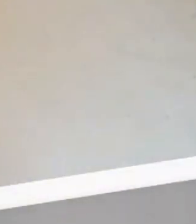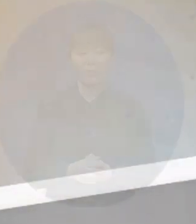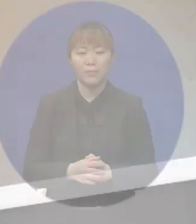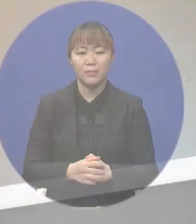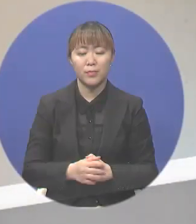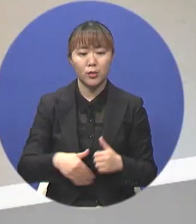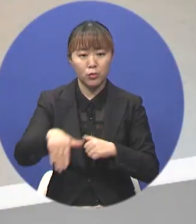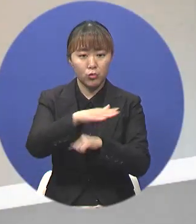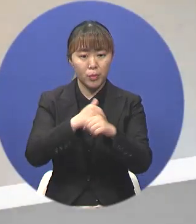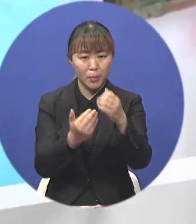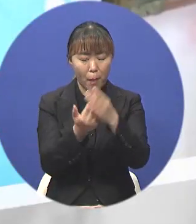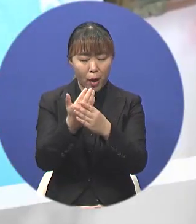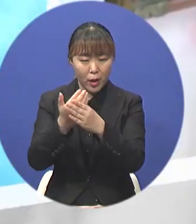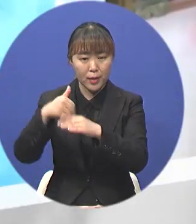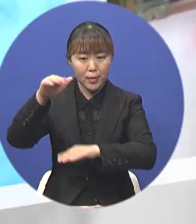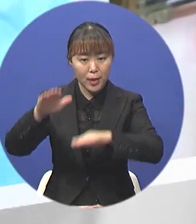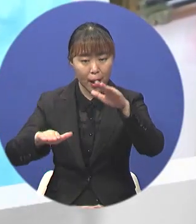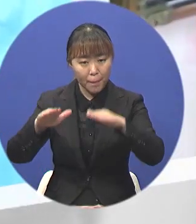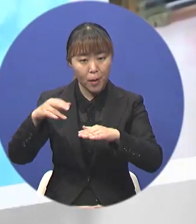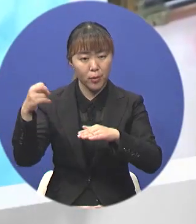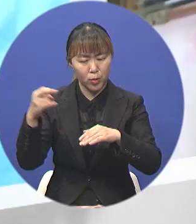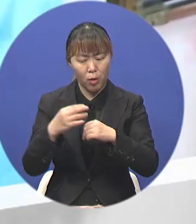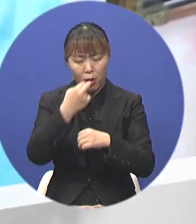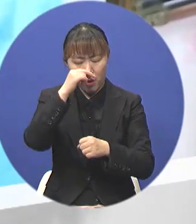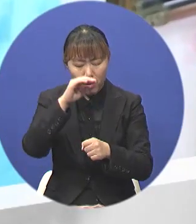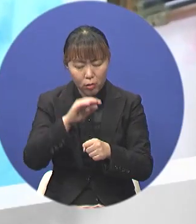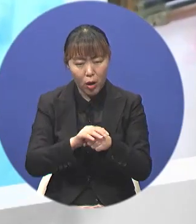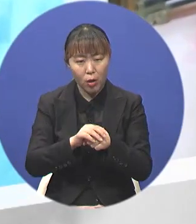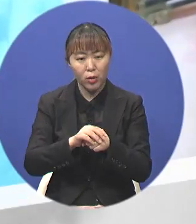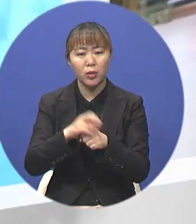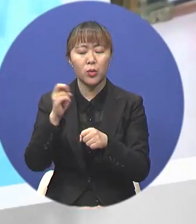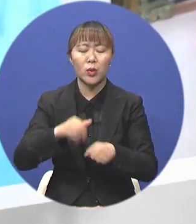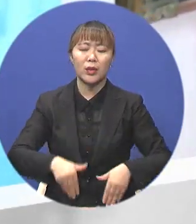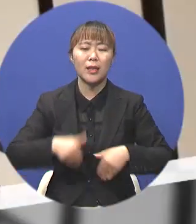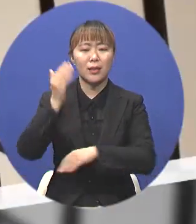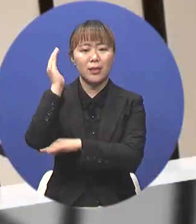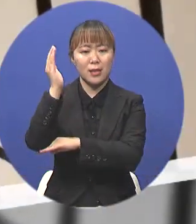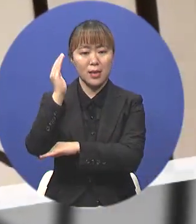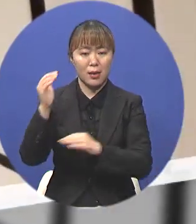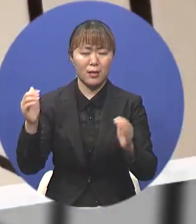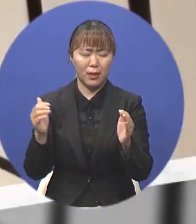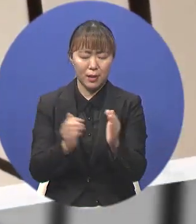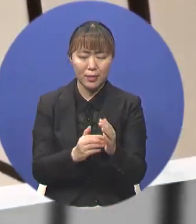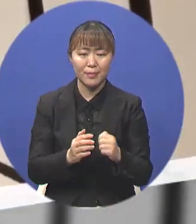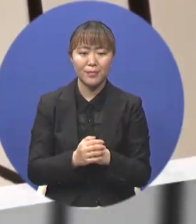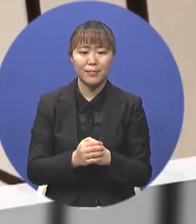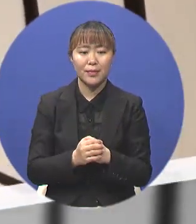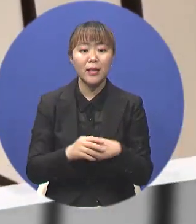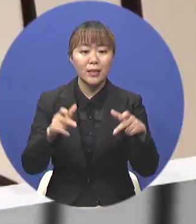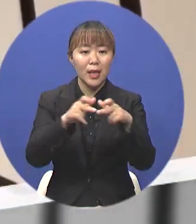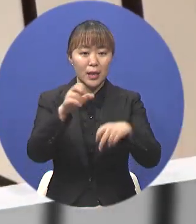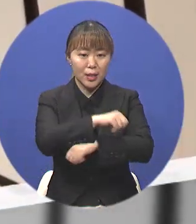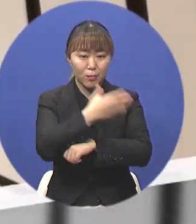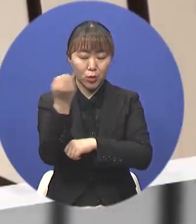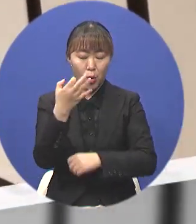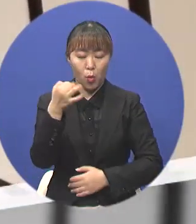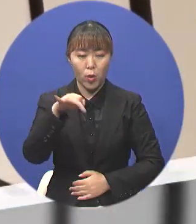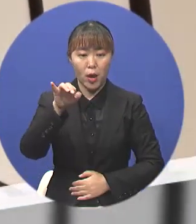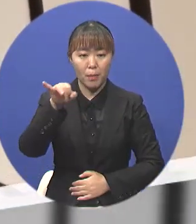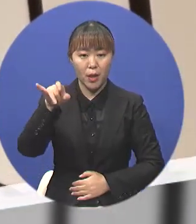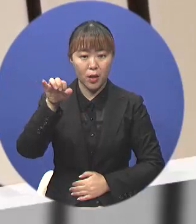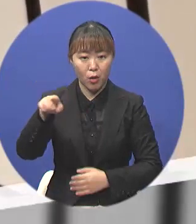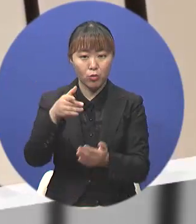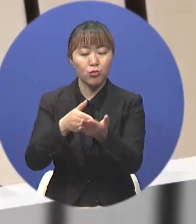우리 주변에서 일어나는 불공정한 사례부터 억울한 사연, 따뜻한 미담까지 장애인신문과 웰페어